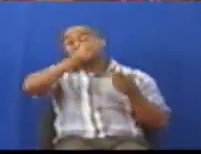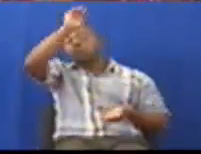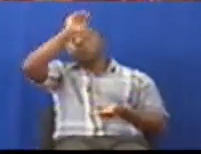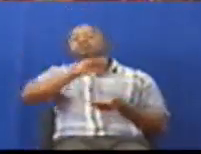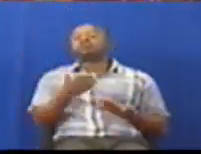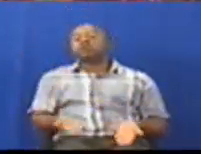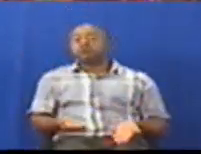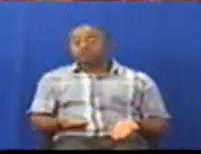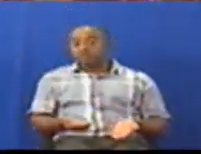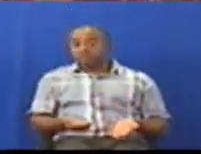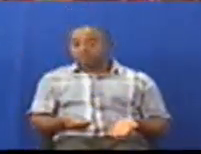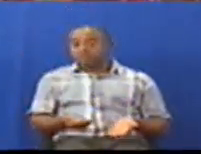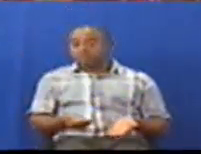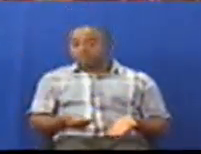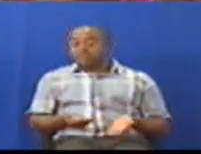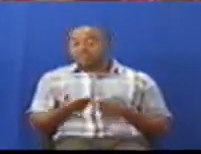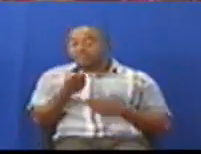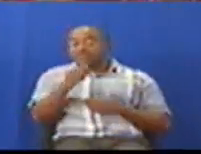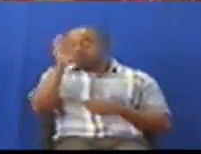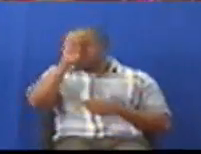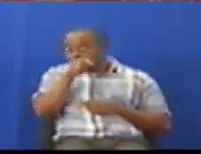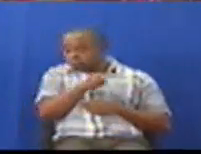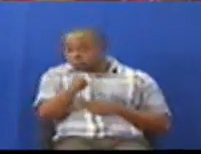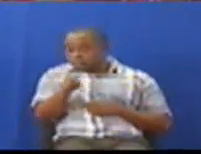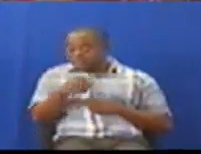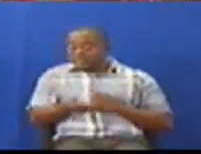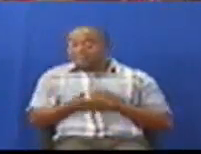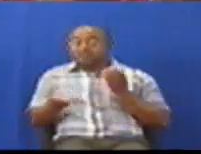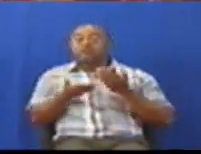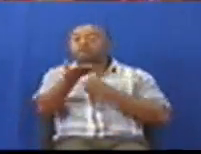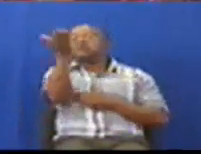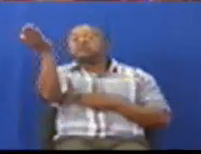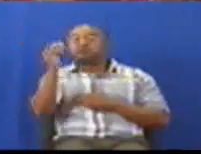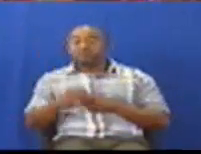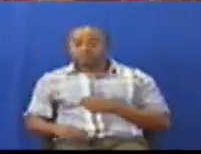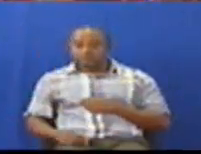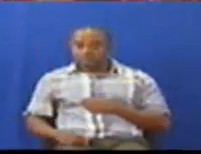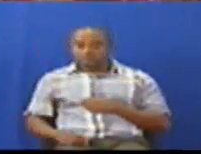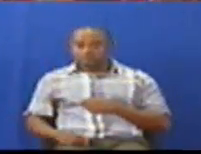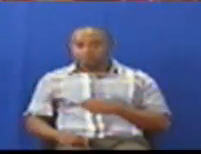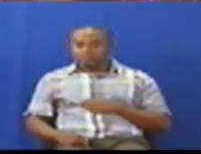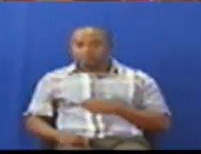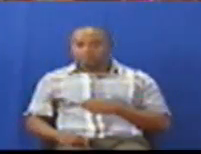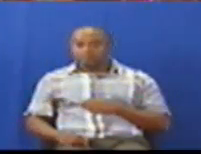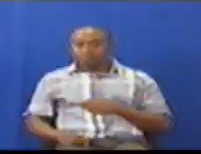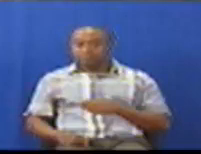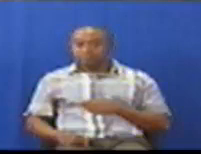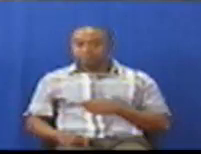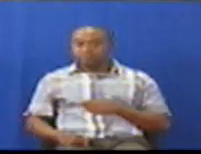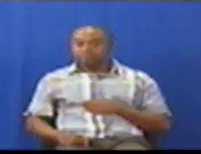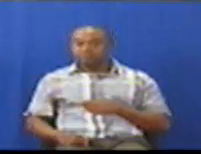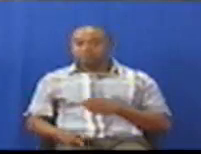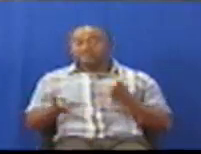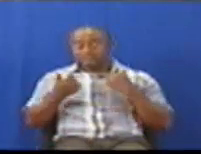ili anavyotafuta fedha hizi zikasaidie maendeleo mengine. Sasa ni kitu gani tunachokuzungumza? Masaba